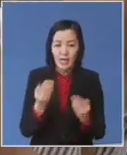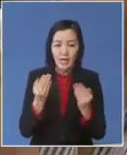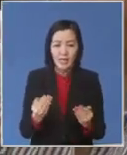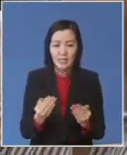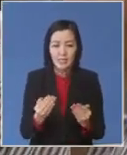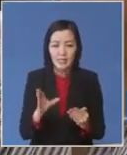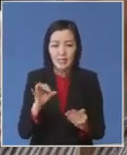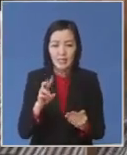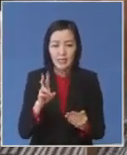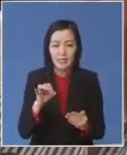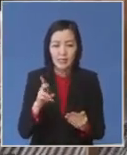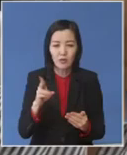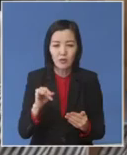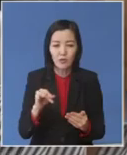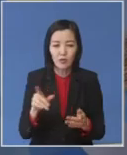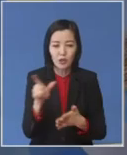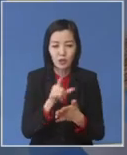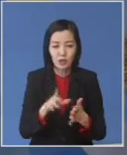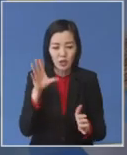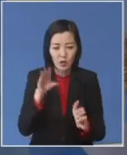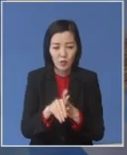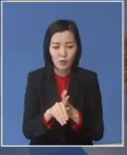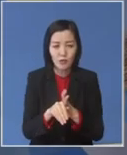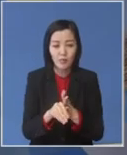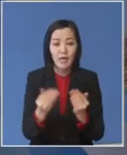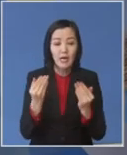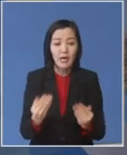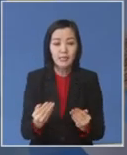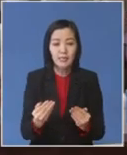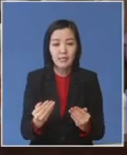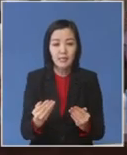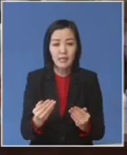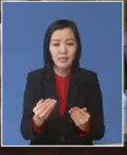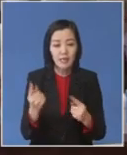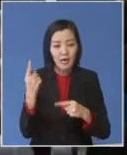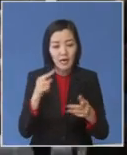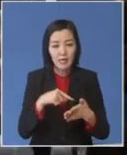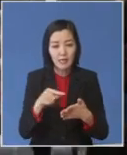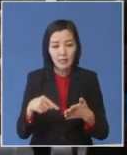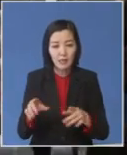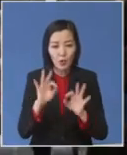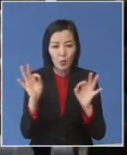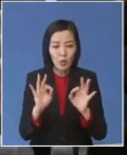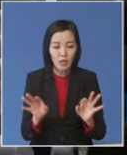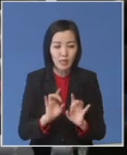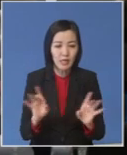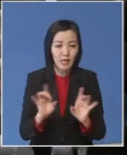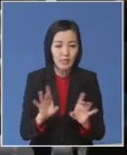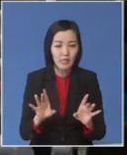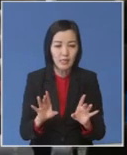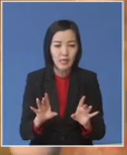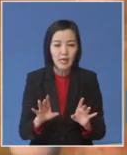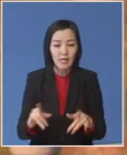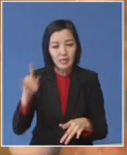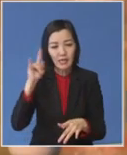елеркесі Есенқұлға дейін жырға қоса келіп, елі елге қонған киелі ақындық өнерді сөз етті. Мұнда Алтай мен Атыраудың, Алатау мен